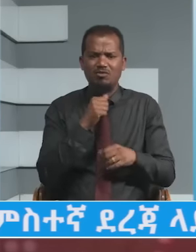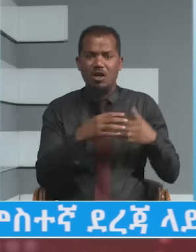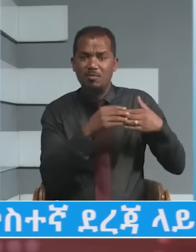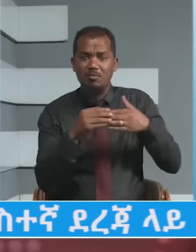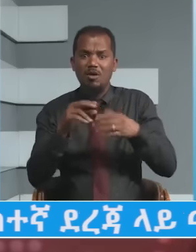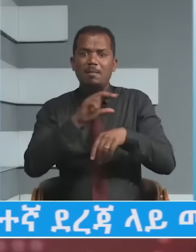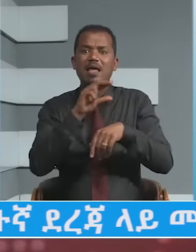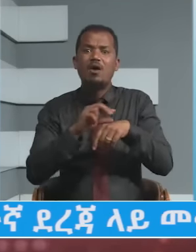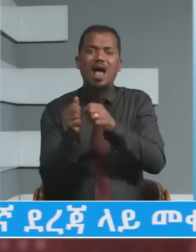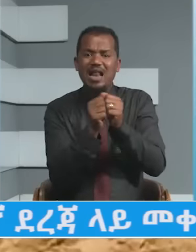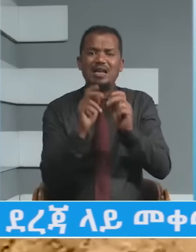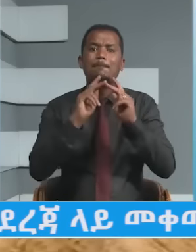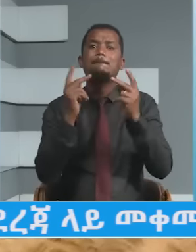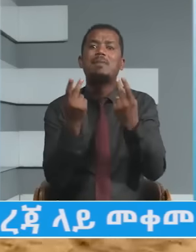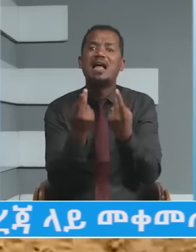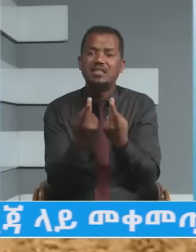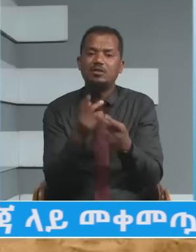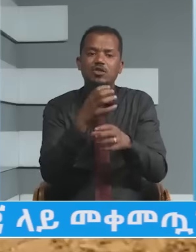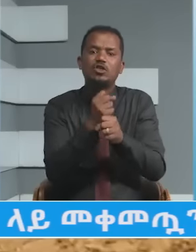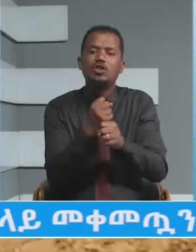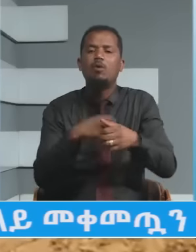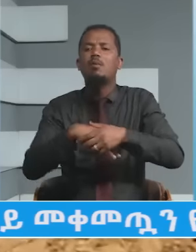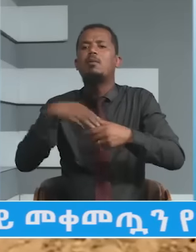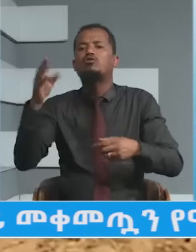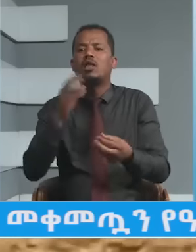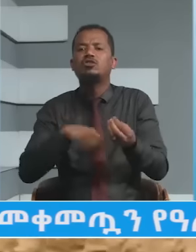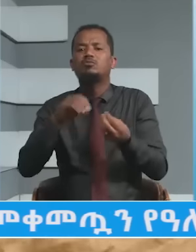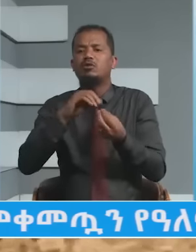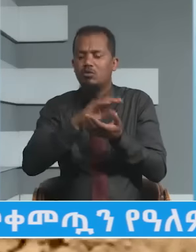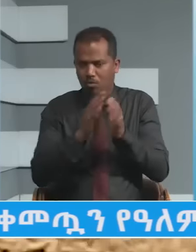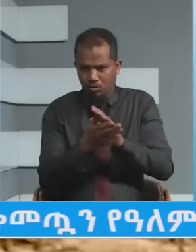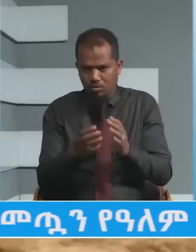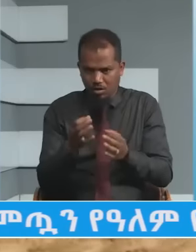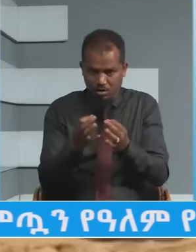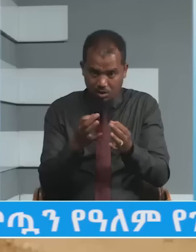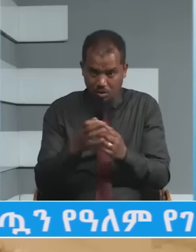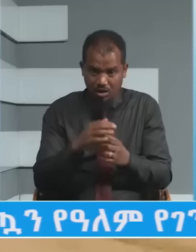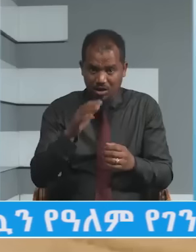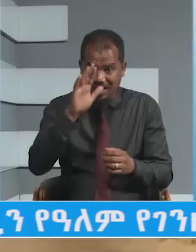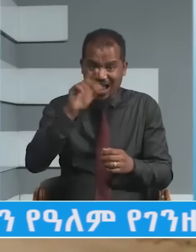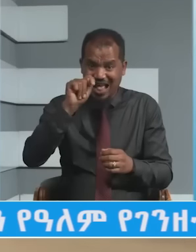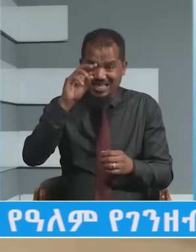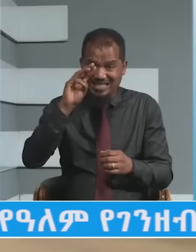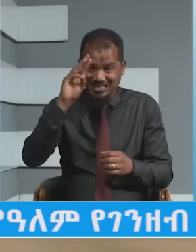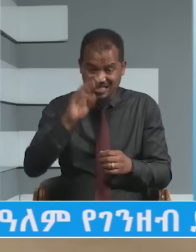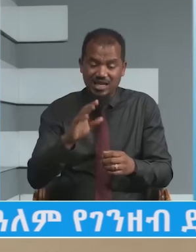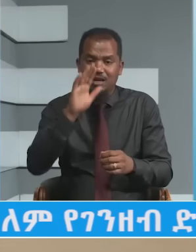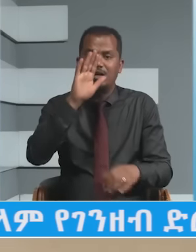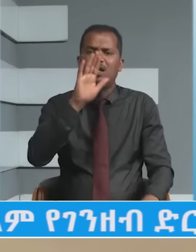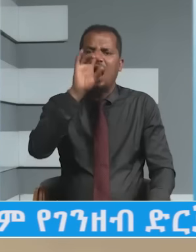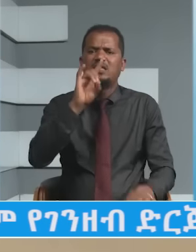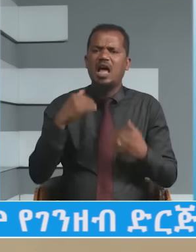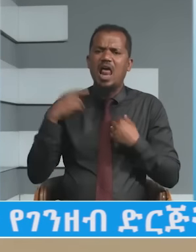ሳይሆን የሚመሩትን የብሔራዊ አንድነት ፓርቲንም ይዘው በመውጣት ጭምር መሆኑም ገልጸዋል። ጋንትስ ባለፈው ወር